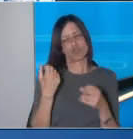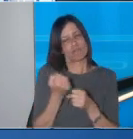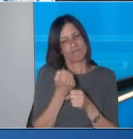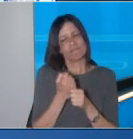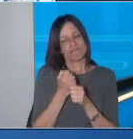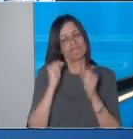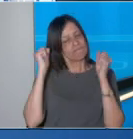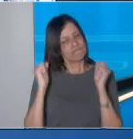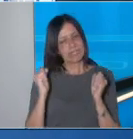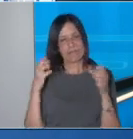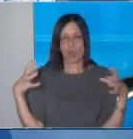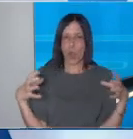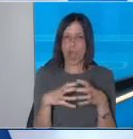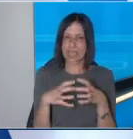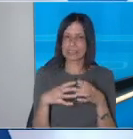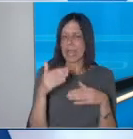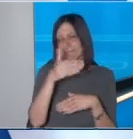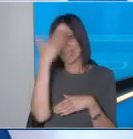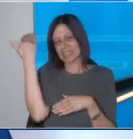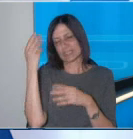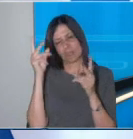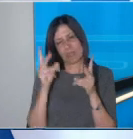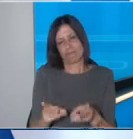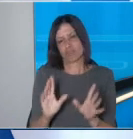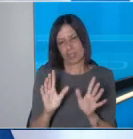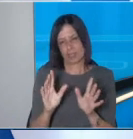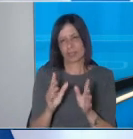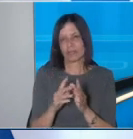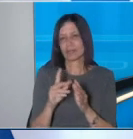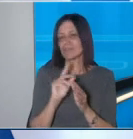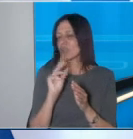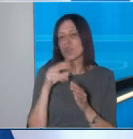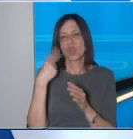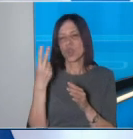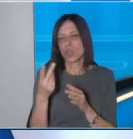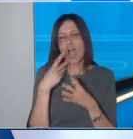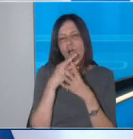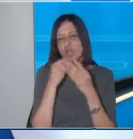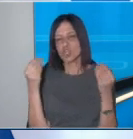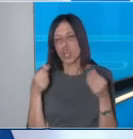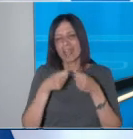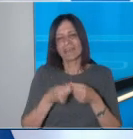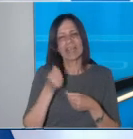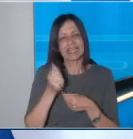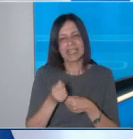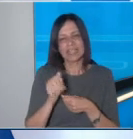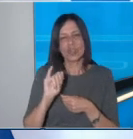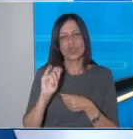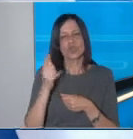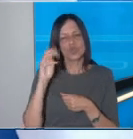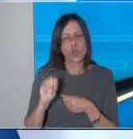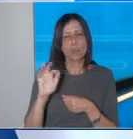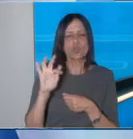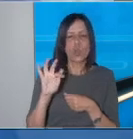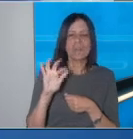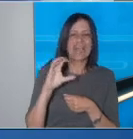את הקואליציה במקסימום האפשרי. אין ולא היה שום חשד בחבר הכנסת יונטוב קלפון, מדובר בחבר